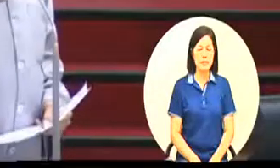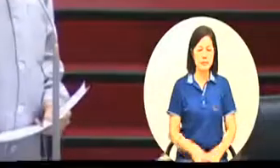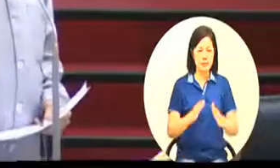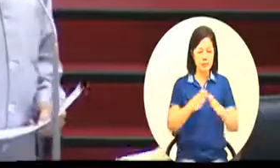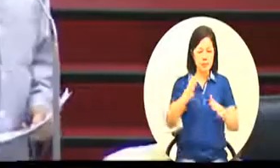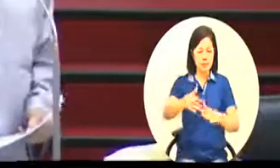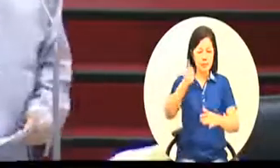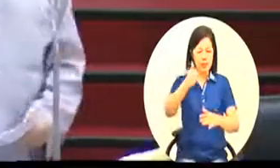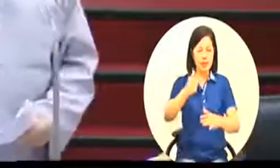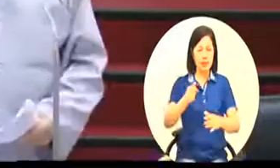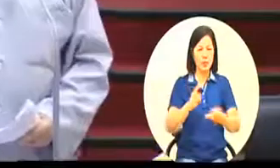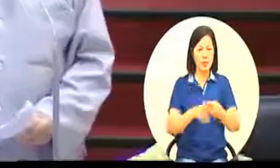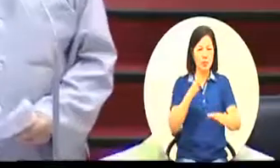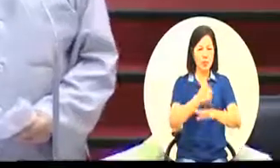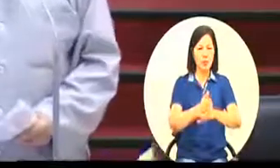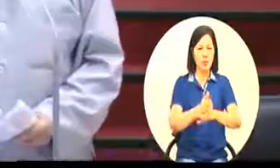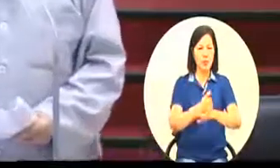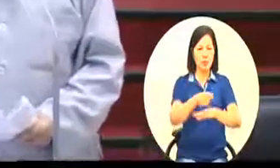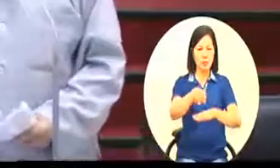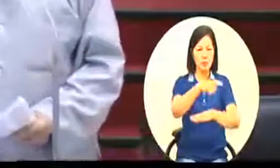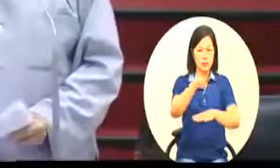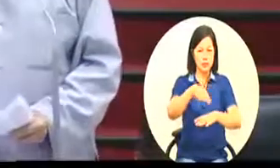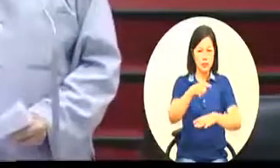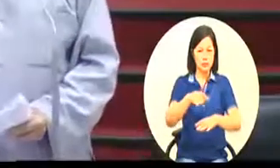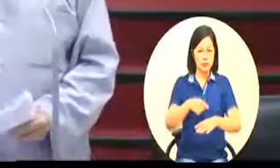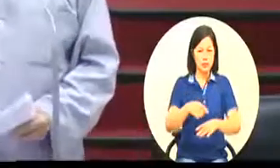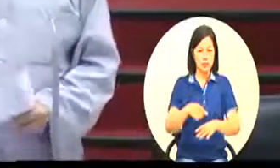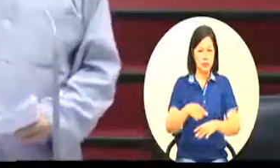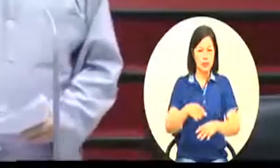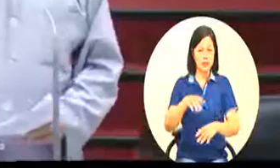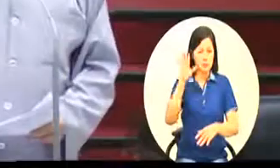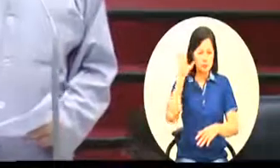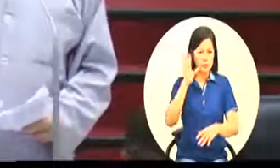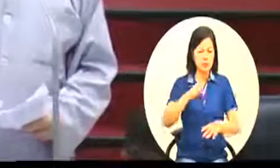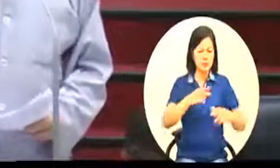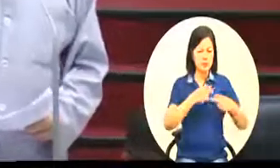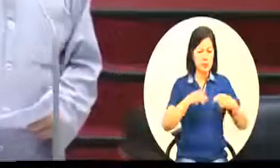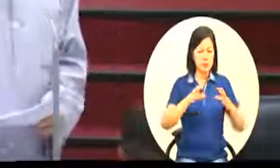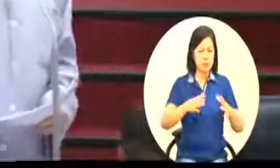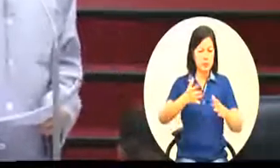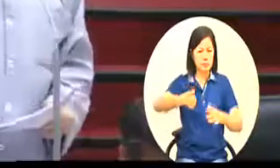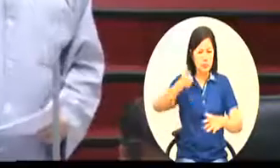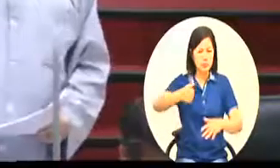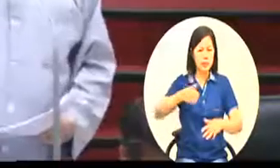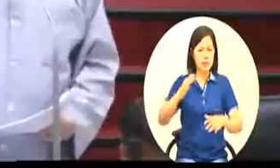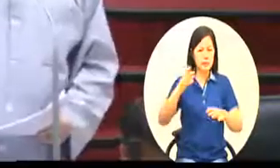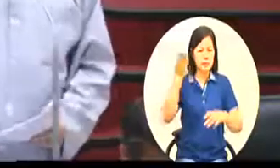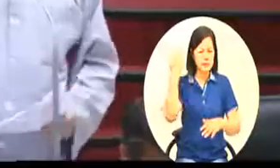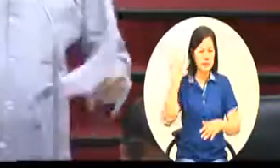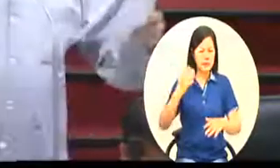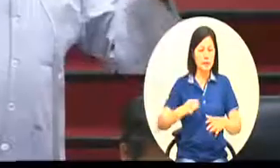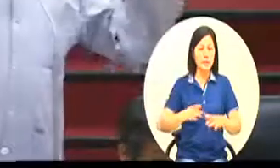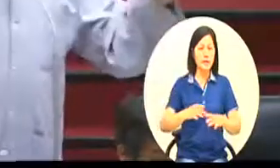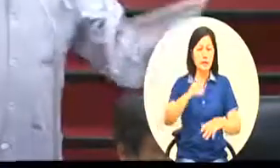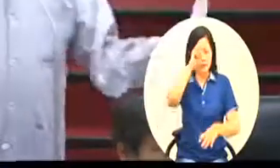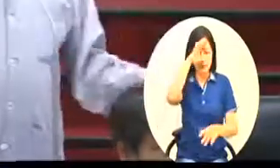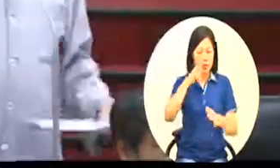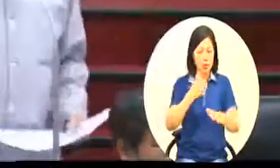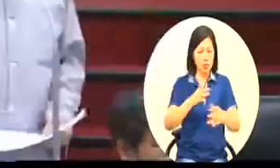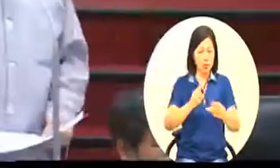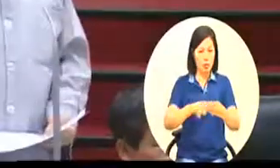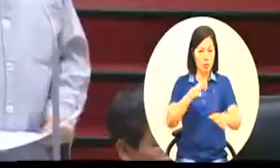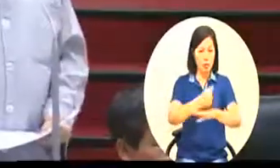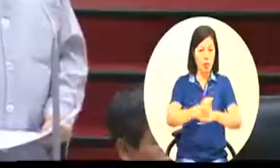主席文武百官，你甲听蔡英文总统以前做党主席，阮当时